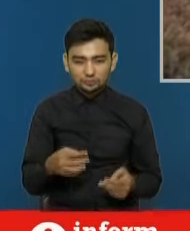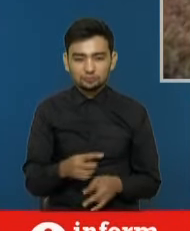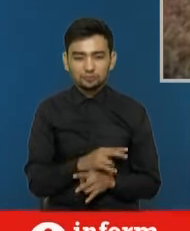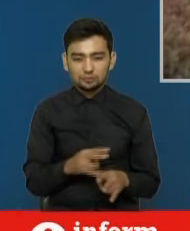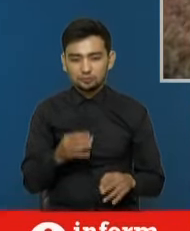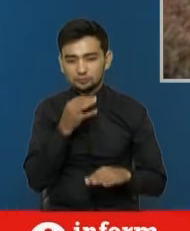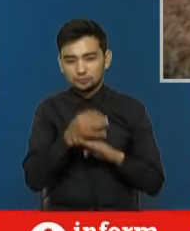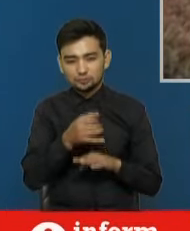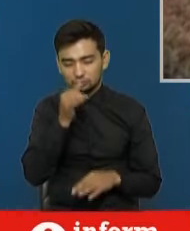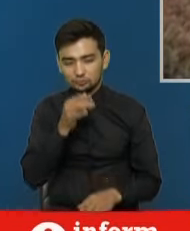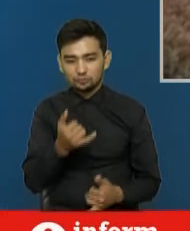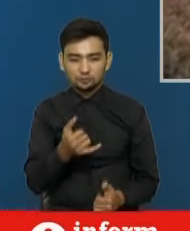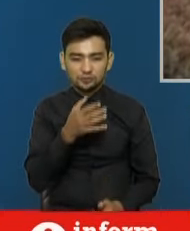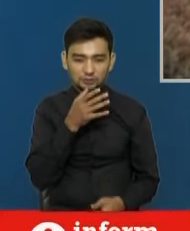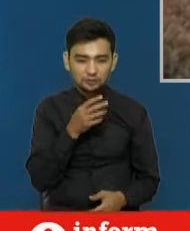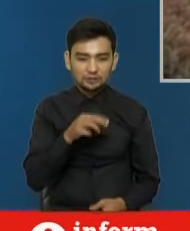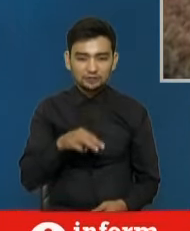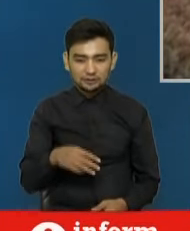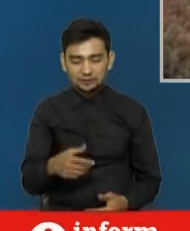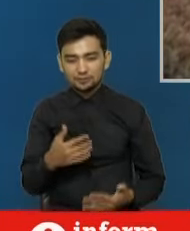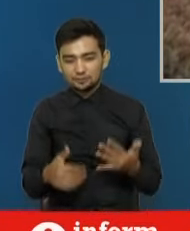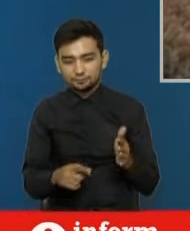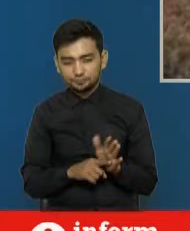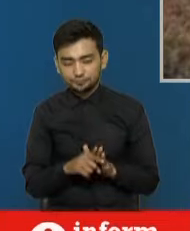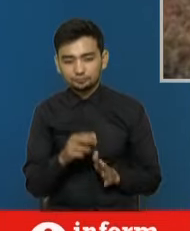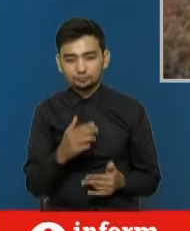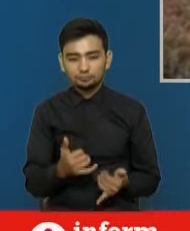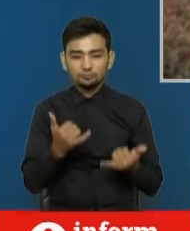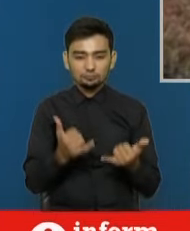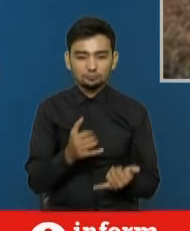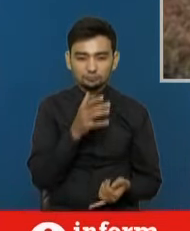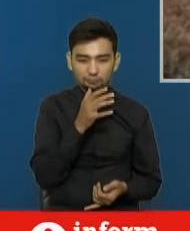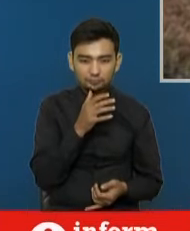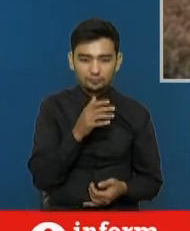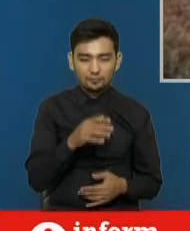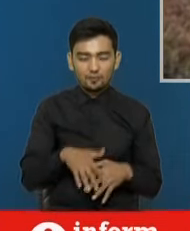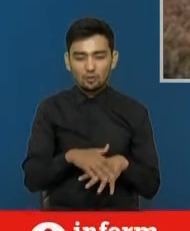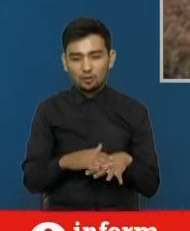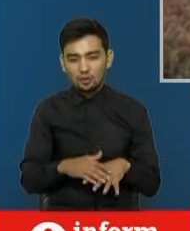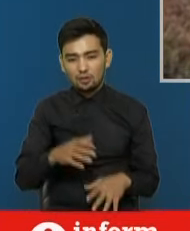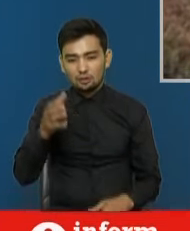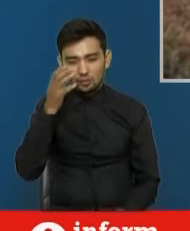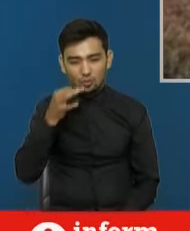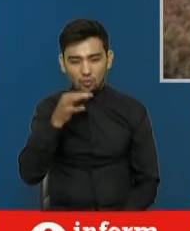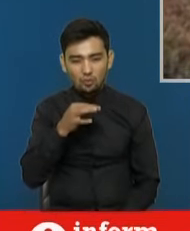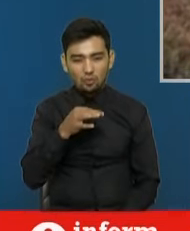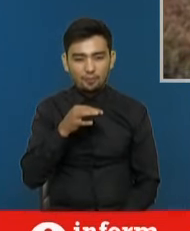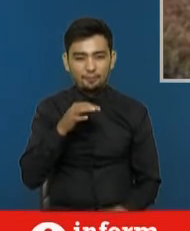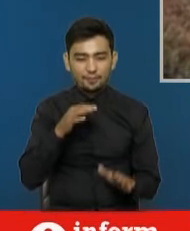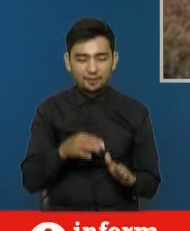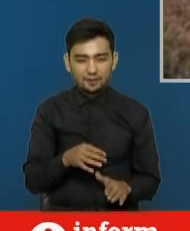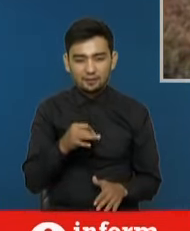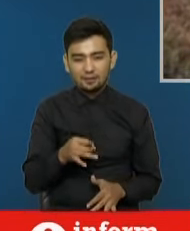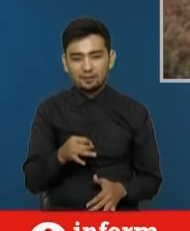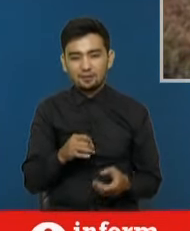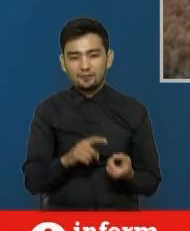алмайды. Осы жылдың басынан да теңгеміз біраз тұрақтанды. Бірақ тура қазір халықаралық геополитикалық саясатта